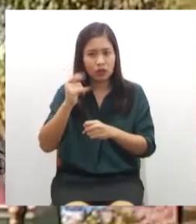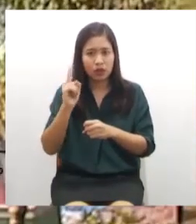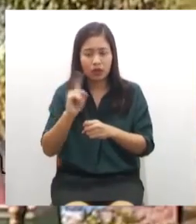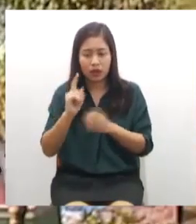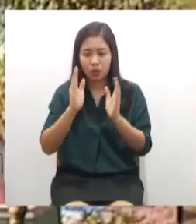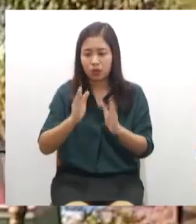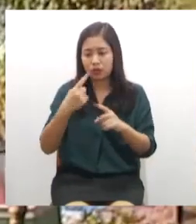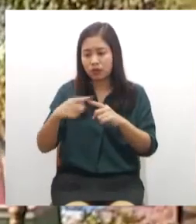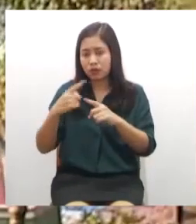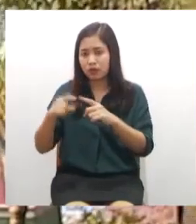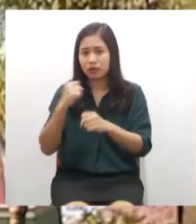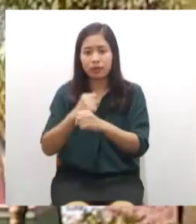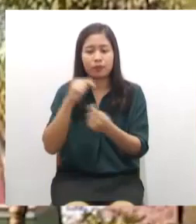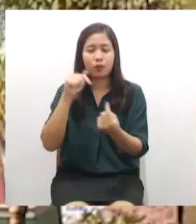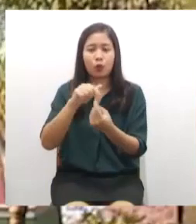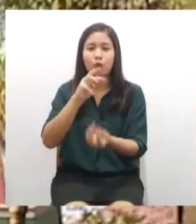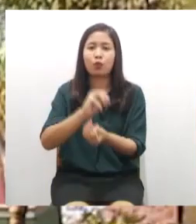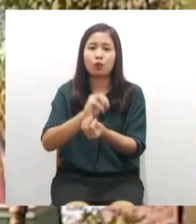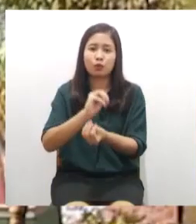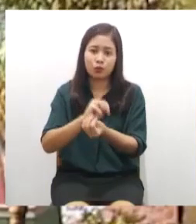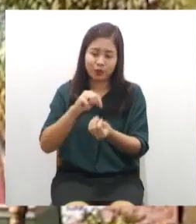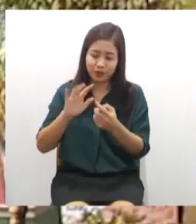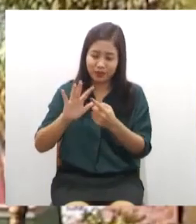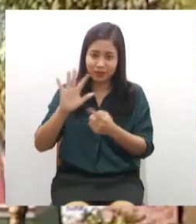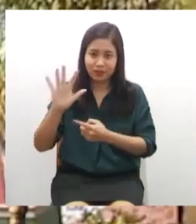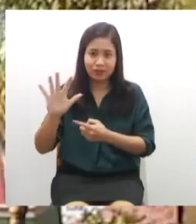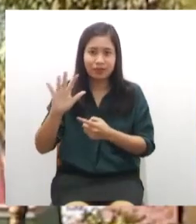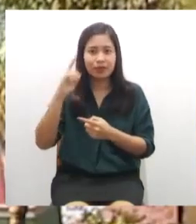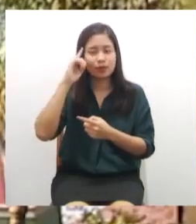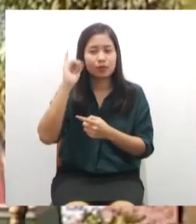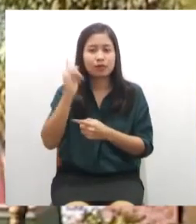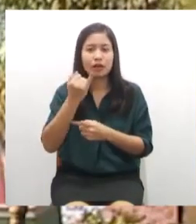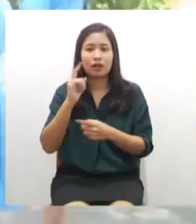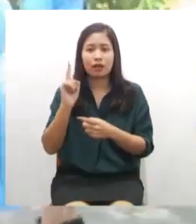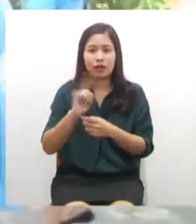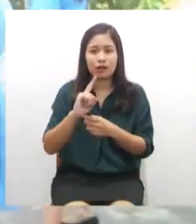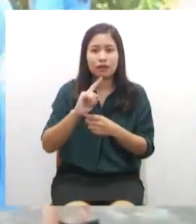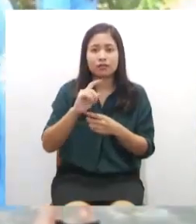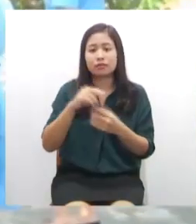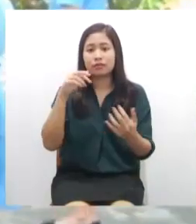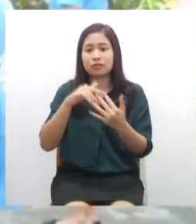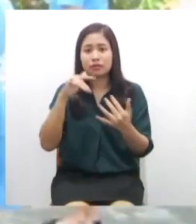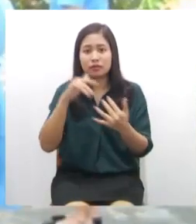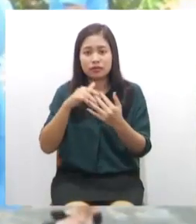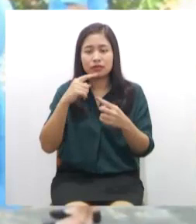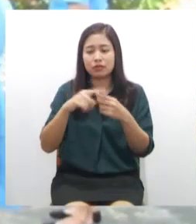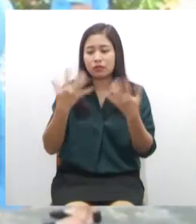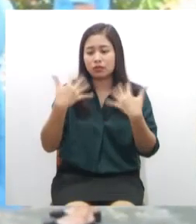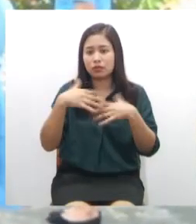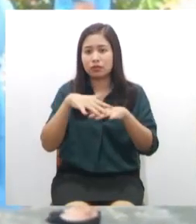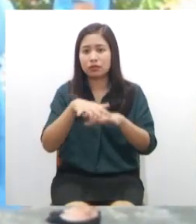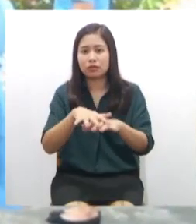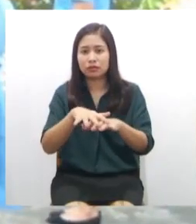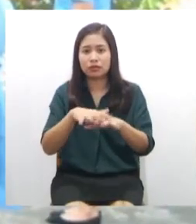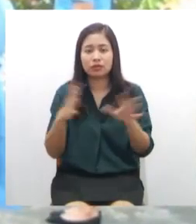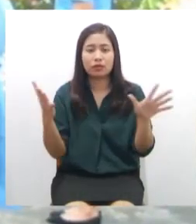างๆ ตามความเหมาะสม 5. ให้รู้จักรักษาและส่งเสริมจารีตประเพณีวัฒน